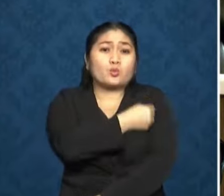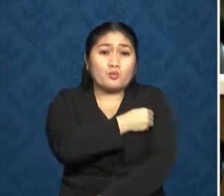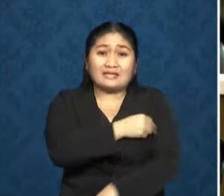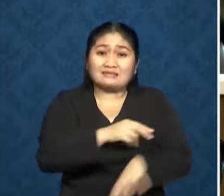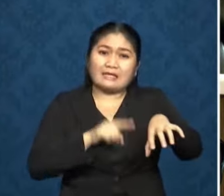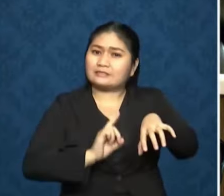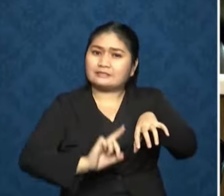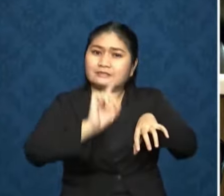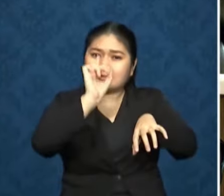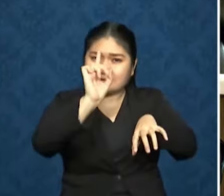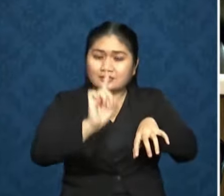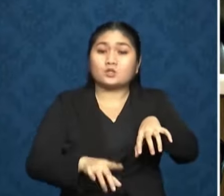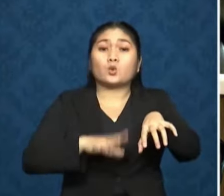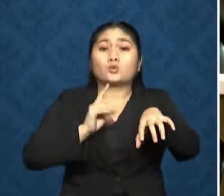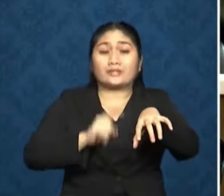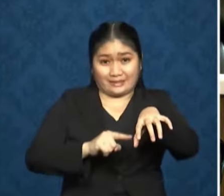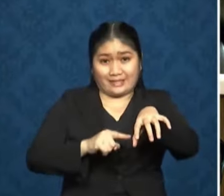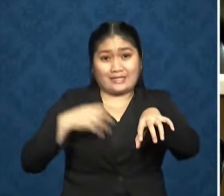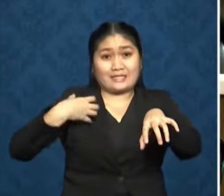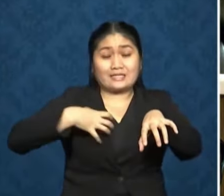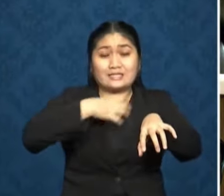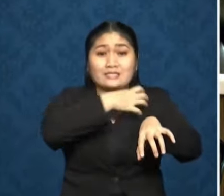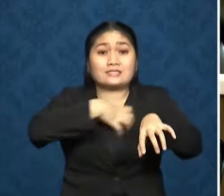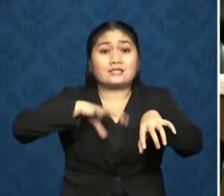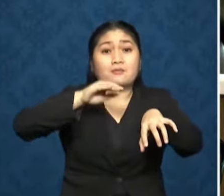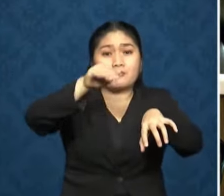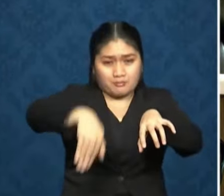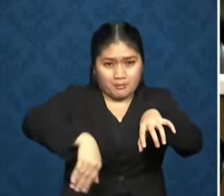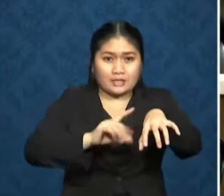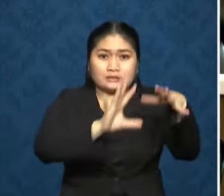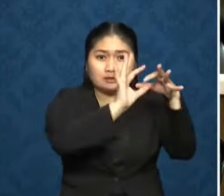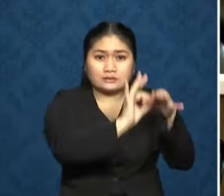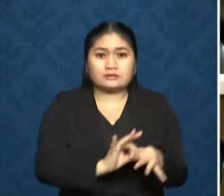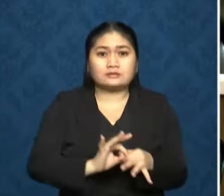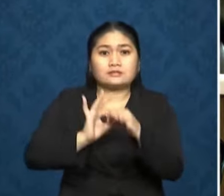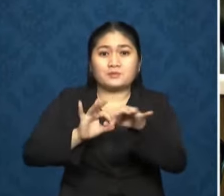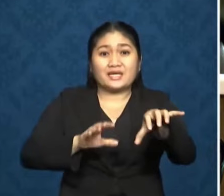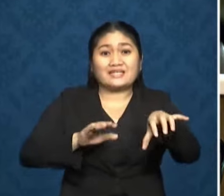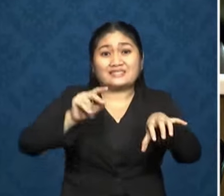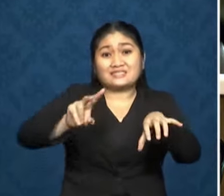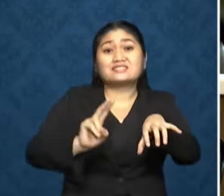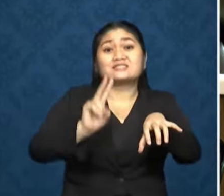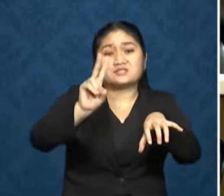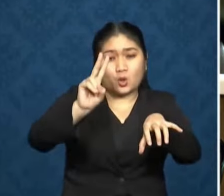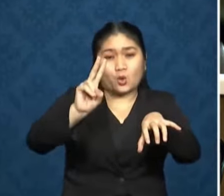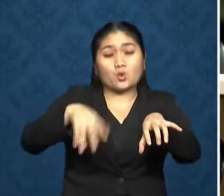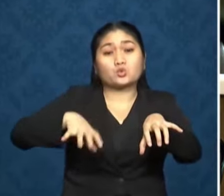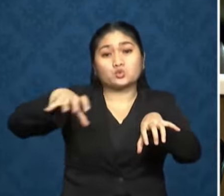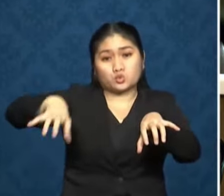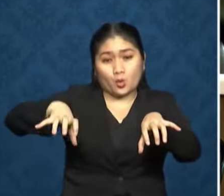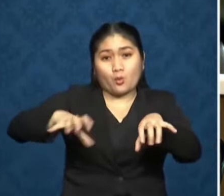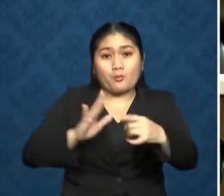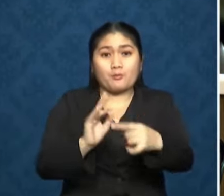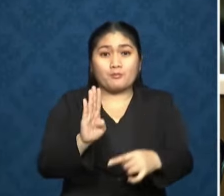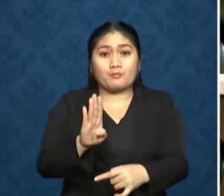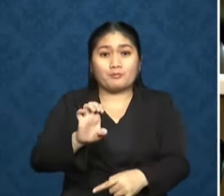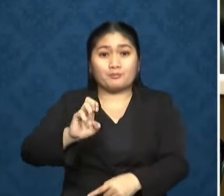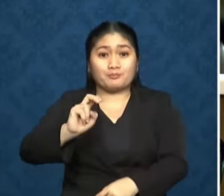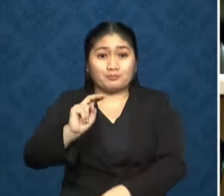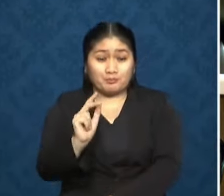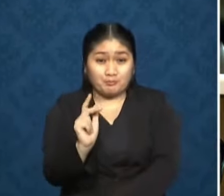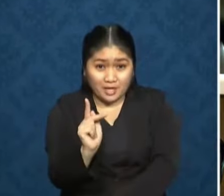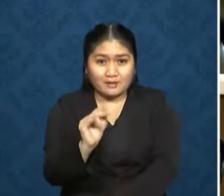1ในเครษทษบาน 11 บ้ปล่องเชื่อกับโลงภับา้บป่อง แห่ที่ 2ฝั่งษารณ responsibilitiesซึ่ง